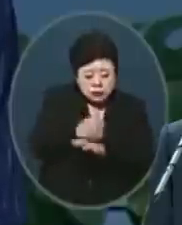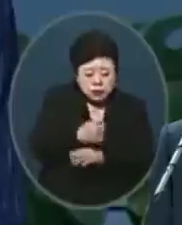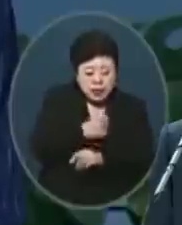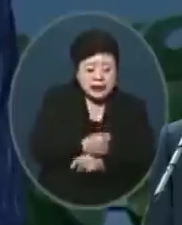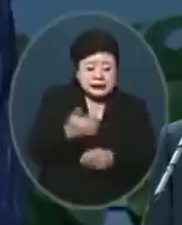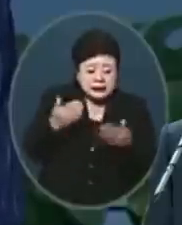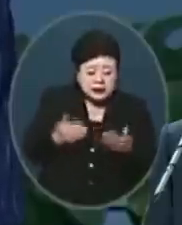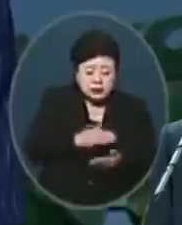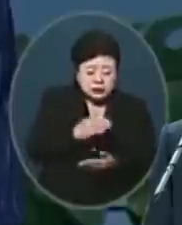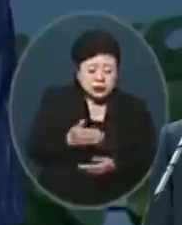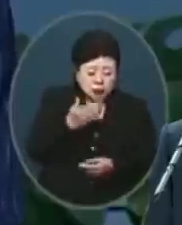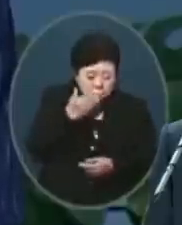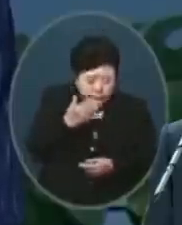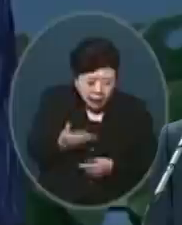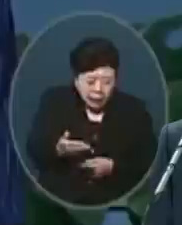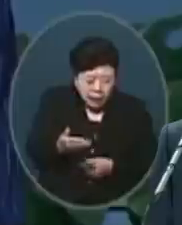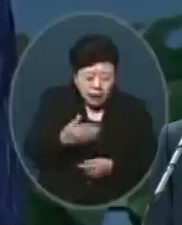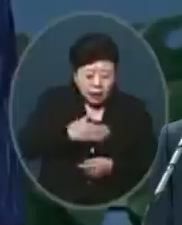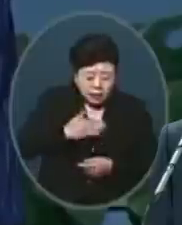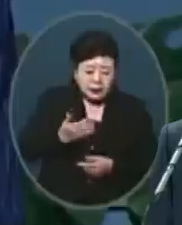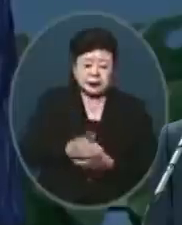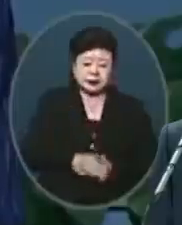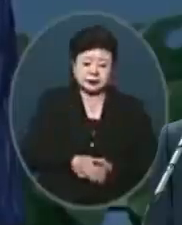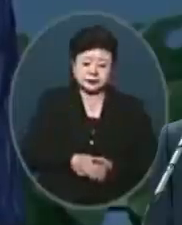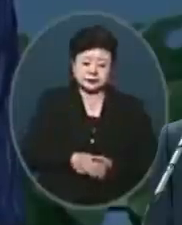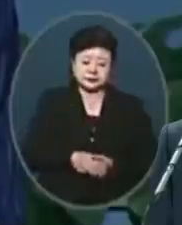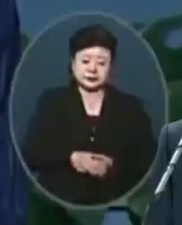일을 우리도 할 수 있다는 거 알아야 되는 것입니다.